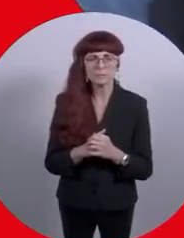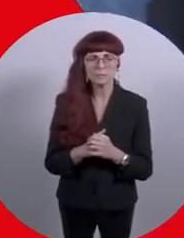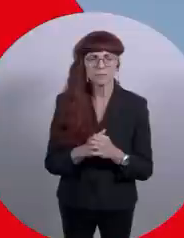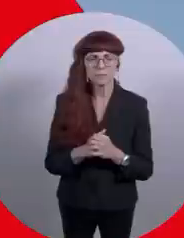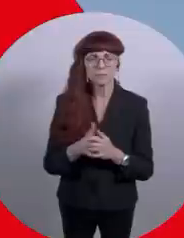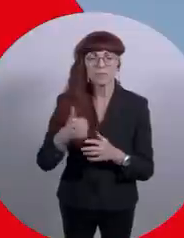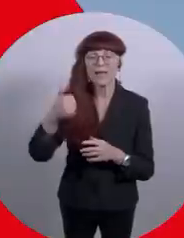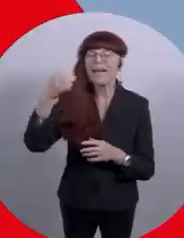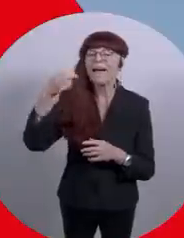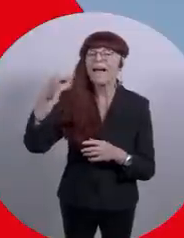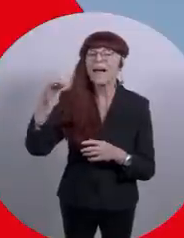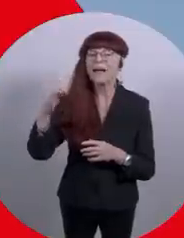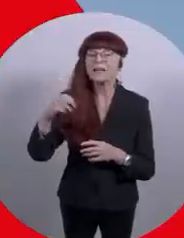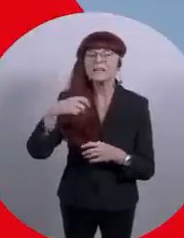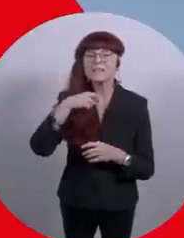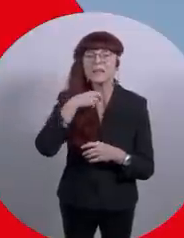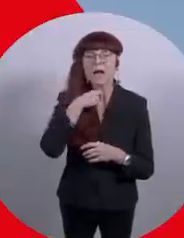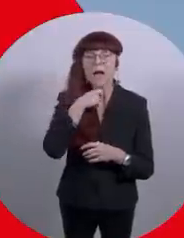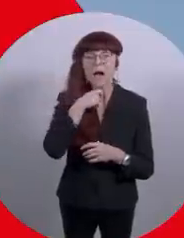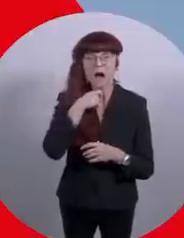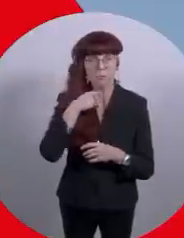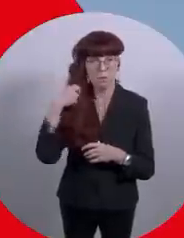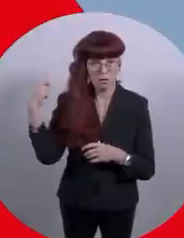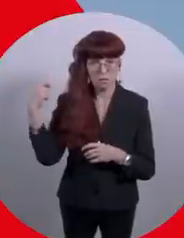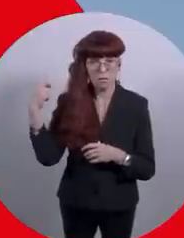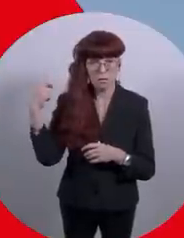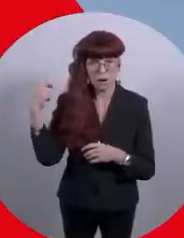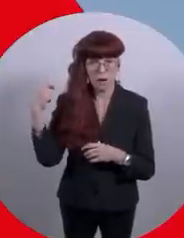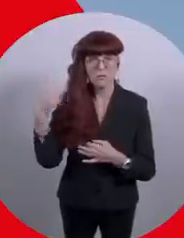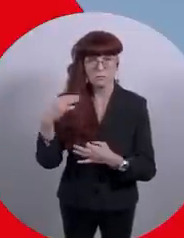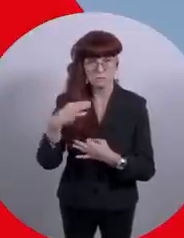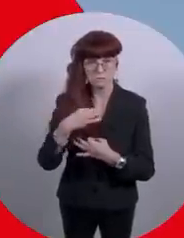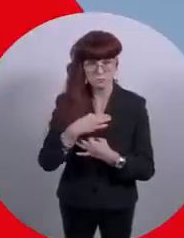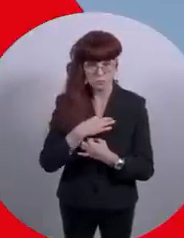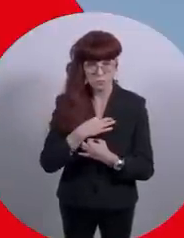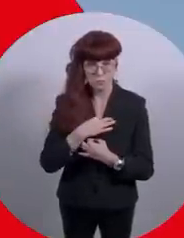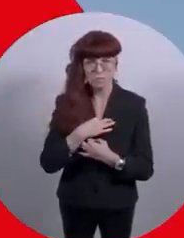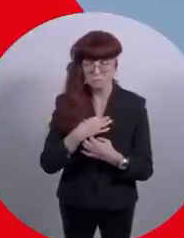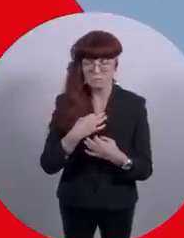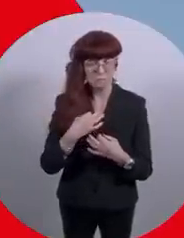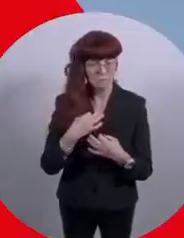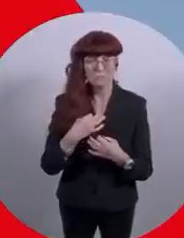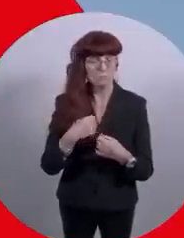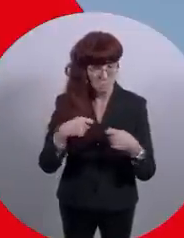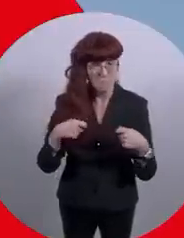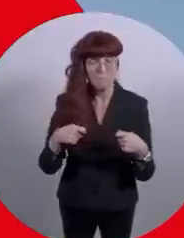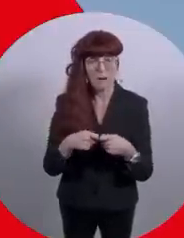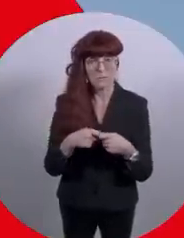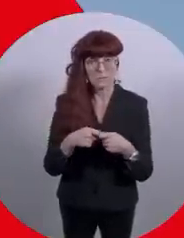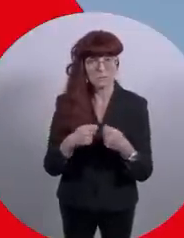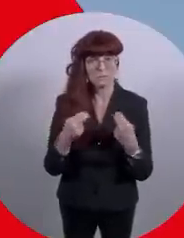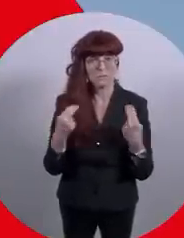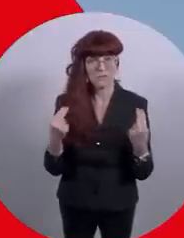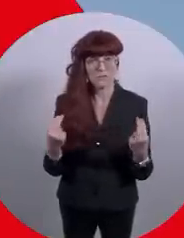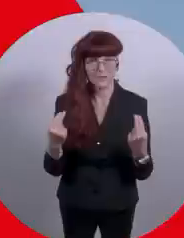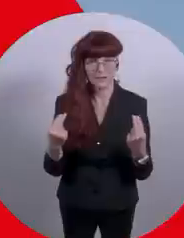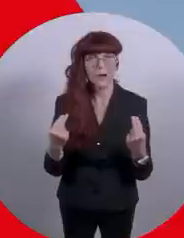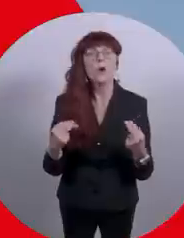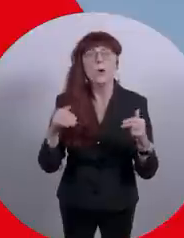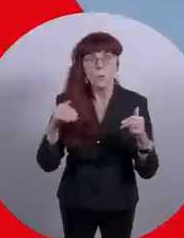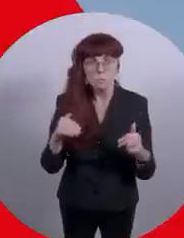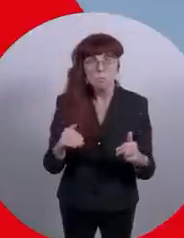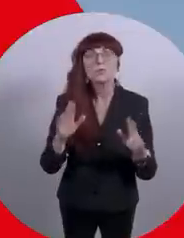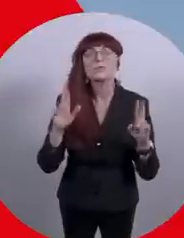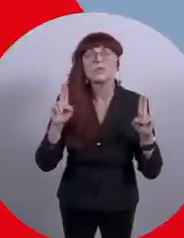die einzige Abhängigkeit die für uns wichtig ist die einzige Abhängigkeit die wir leben müssen